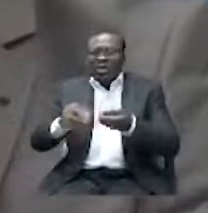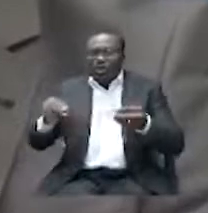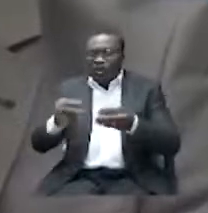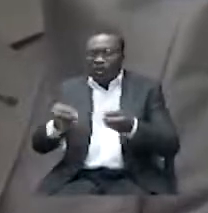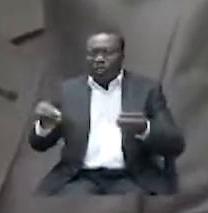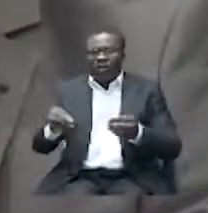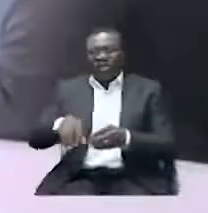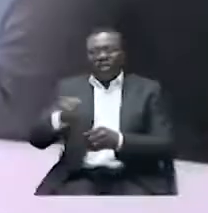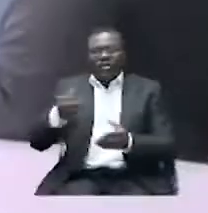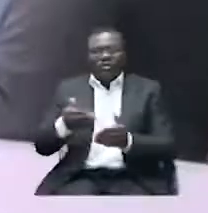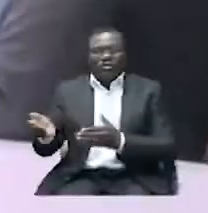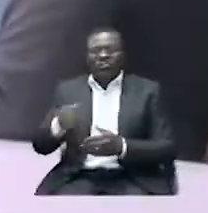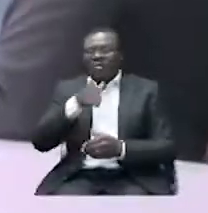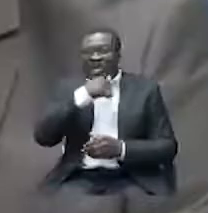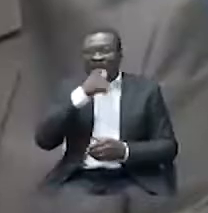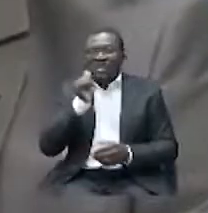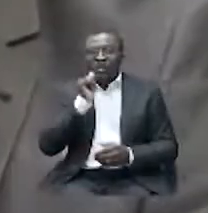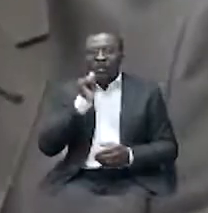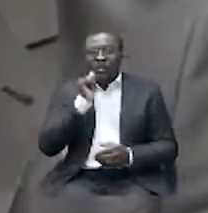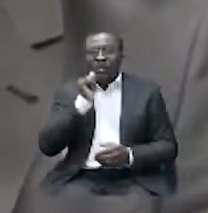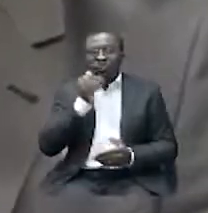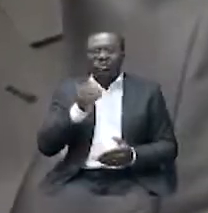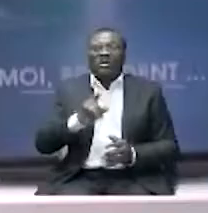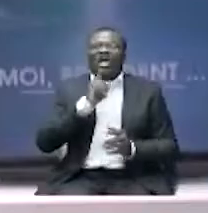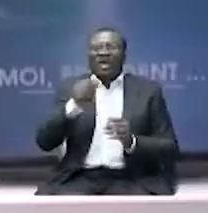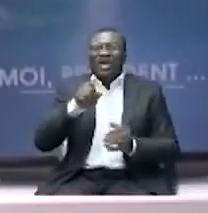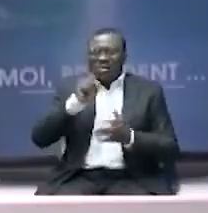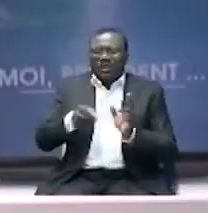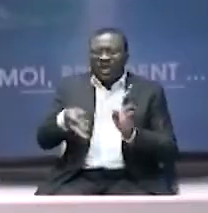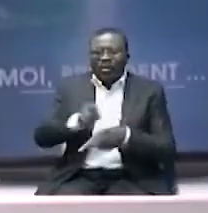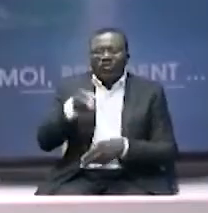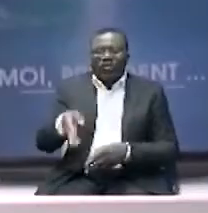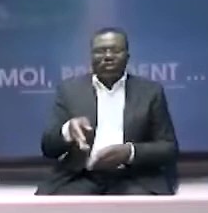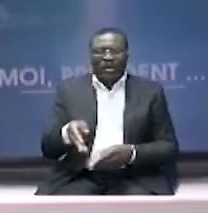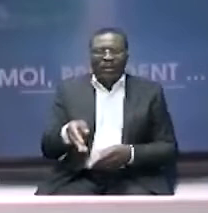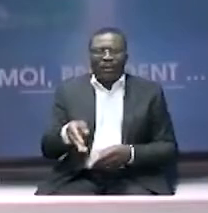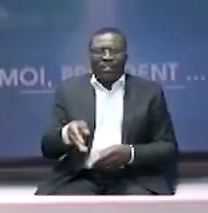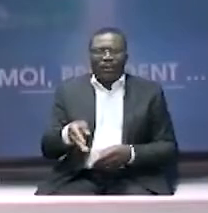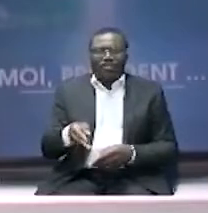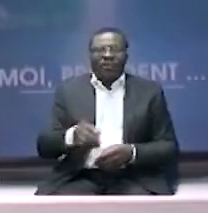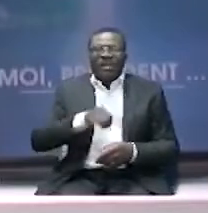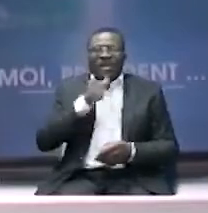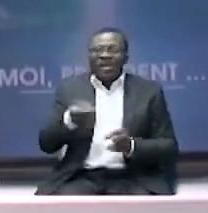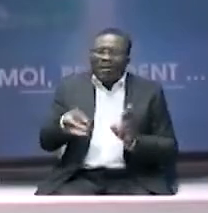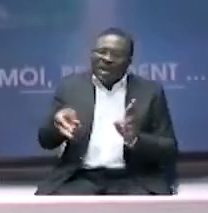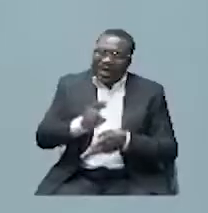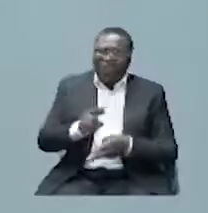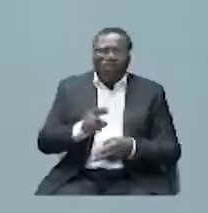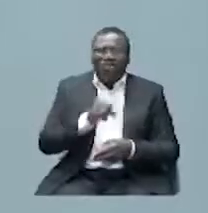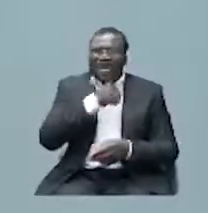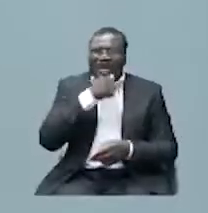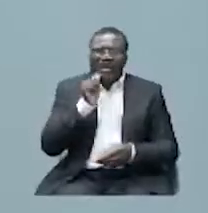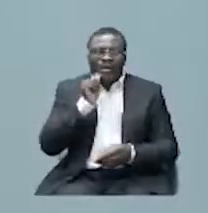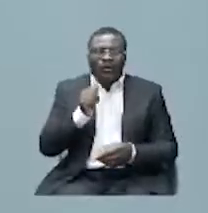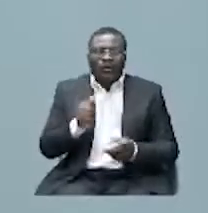autres filières. L'agriculture est... Qu'est-ce qu'il y a comme réforme à faire? Il n'y a pas à réformer le secteur agricole. Alors, quelles sont alors